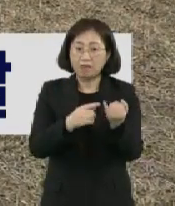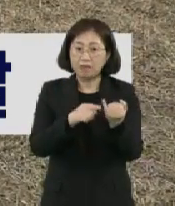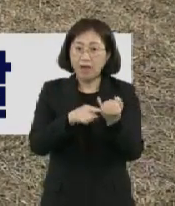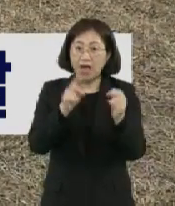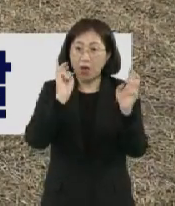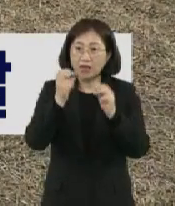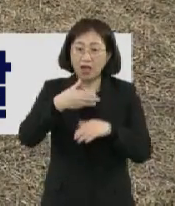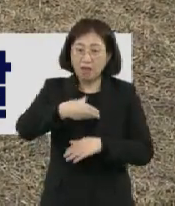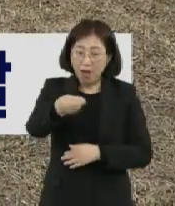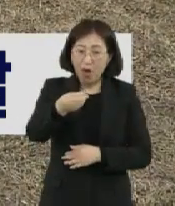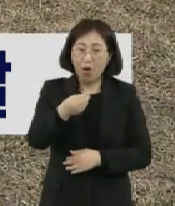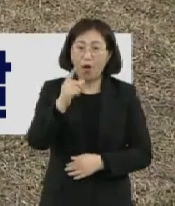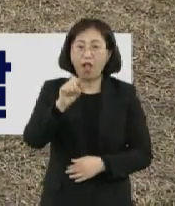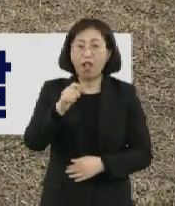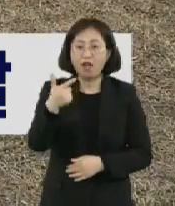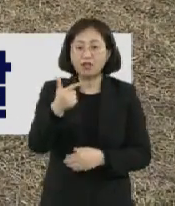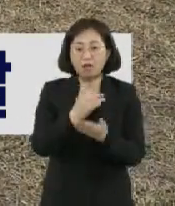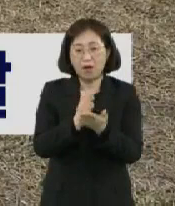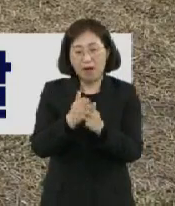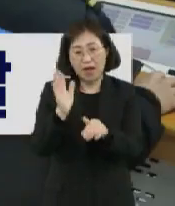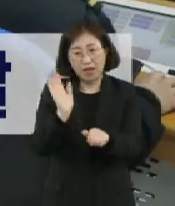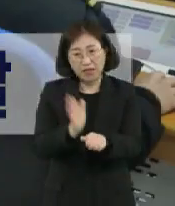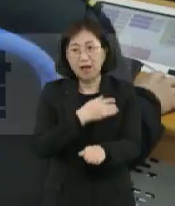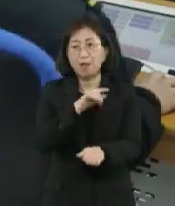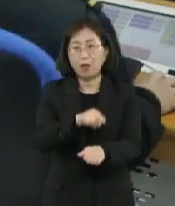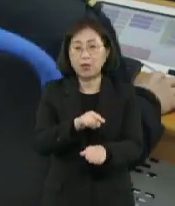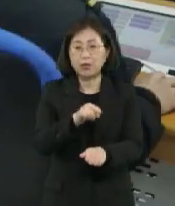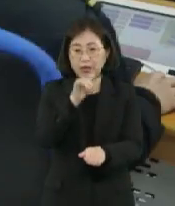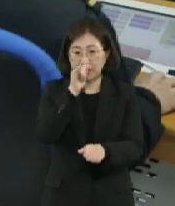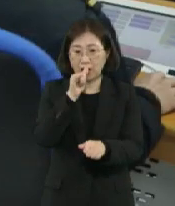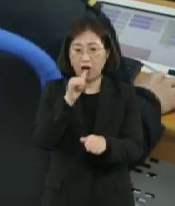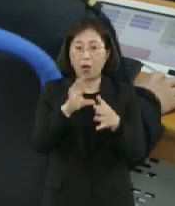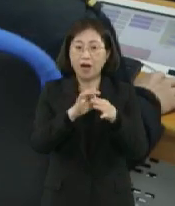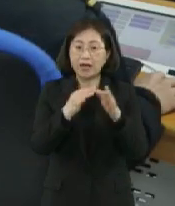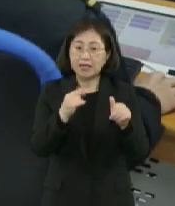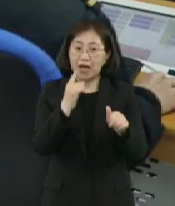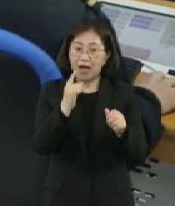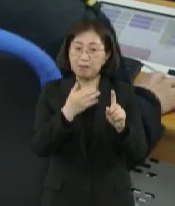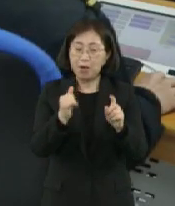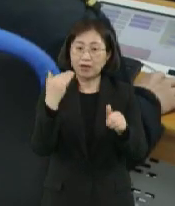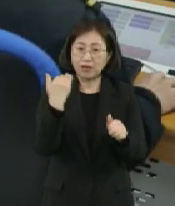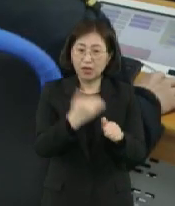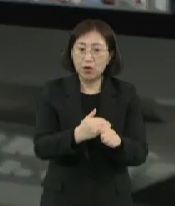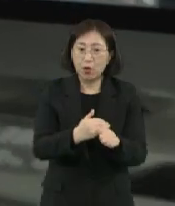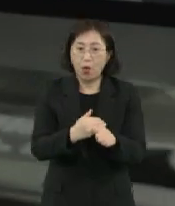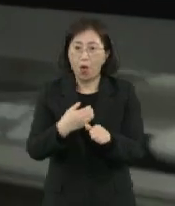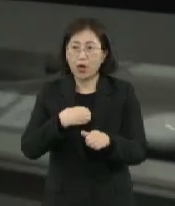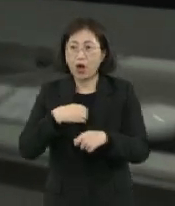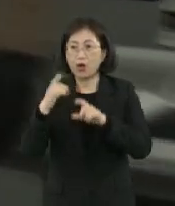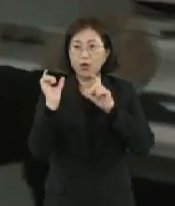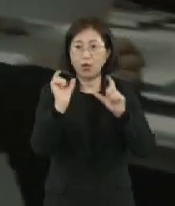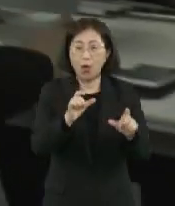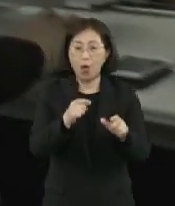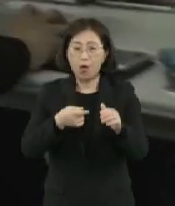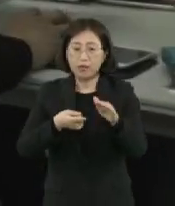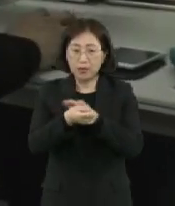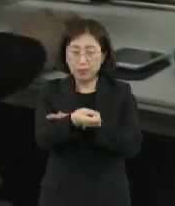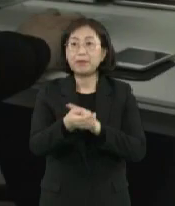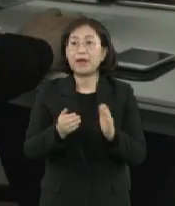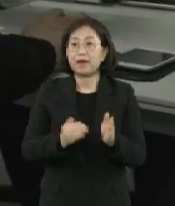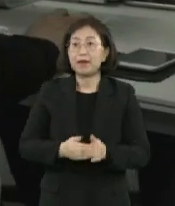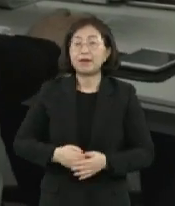대여하는 등 16건의 지적사항에 대해 관계자 1명을 해임 조치 하고 경고와 시정 통보 등의 조 처분을